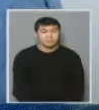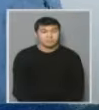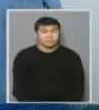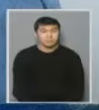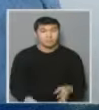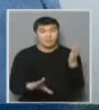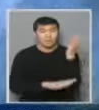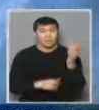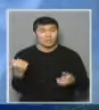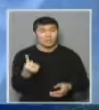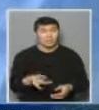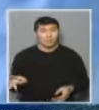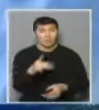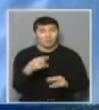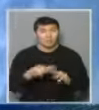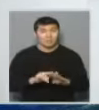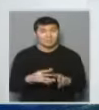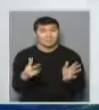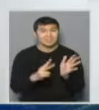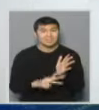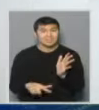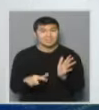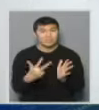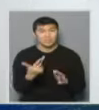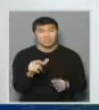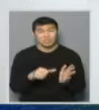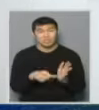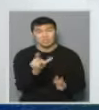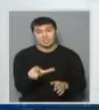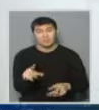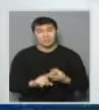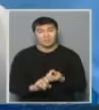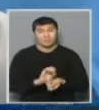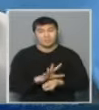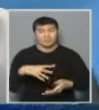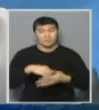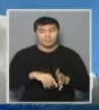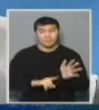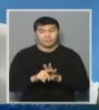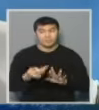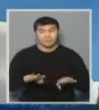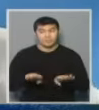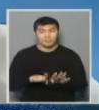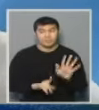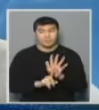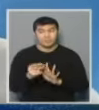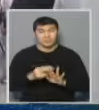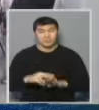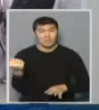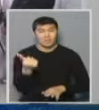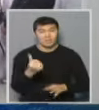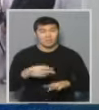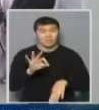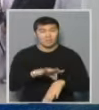За последнюю неделю в области зарегистрировано 76 случаев заражения коронавирусом. Это означает, что по сравнению с прошлой неделей